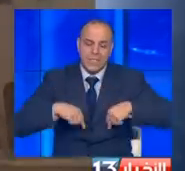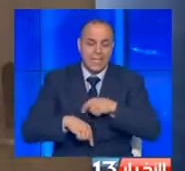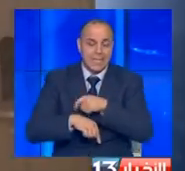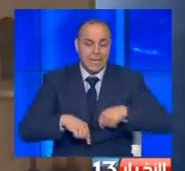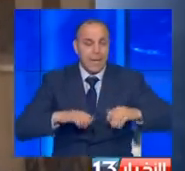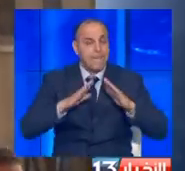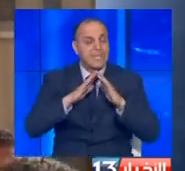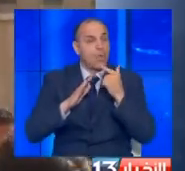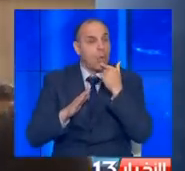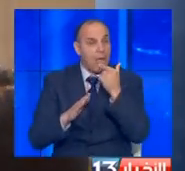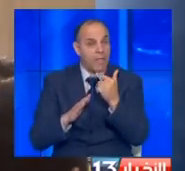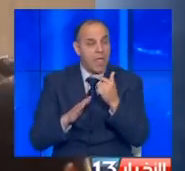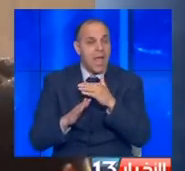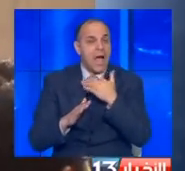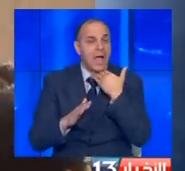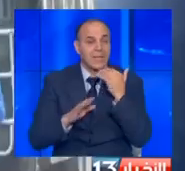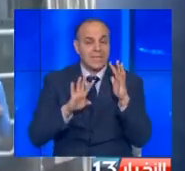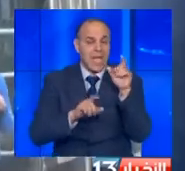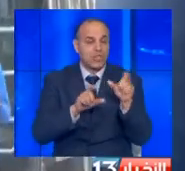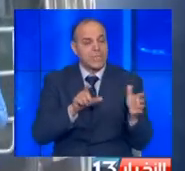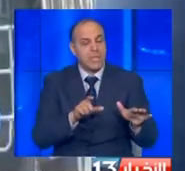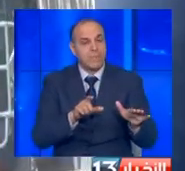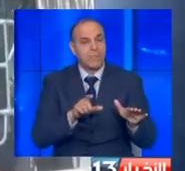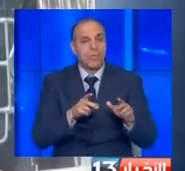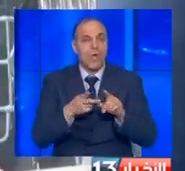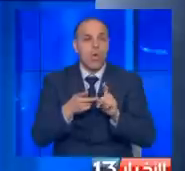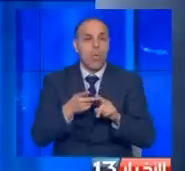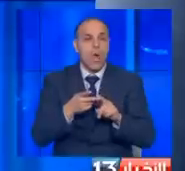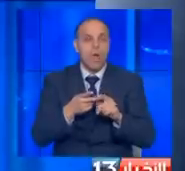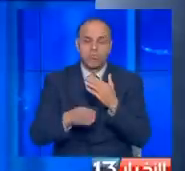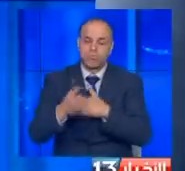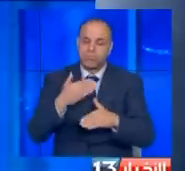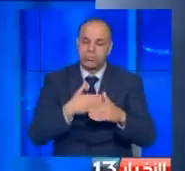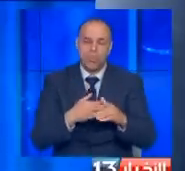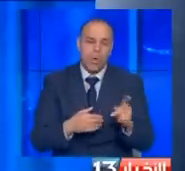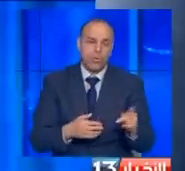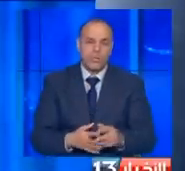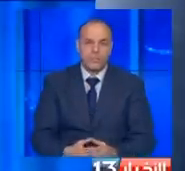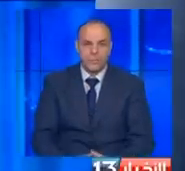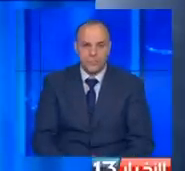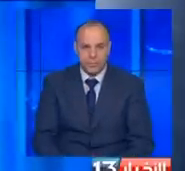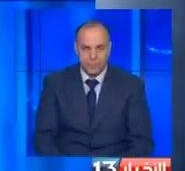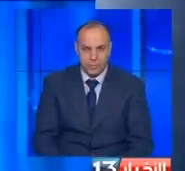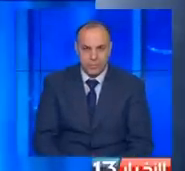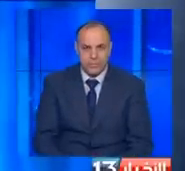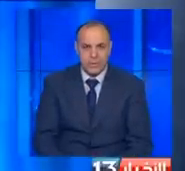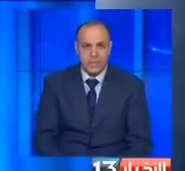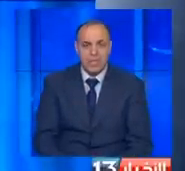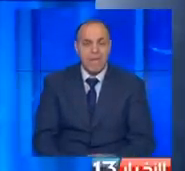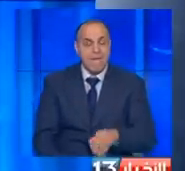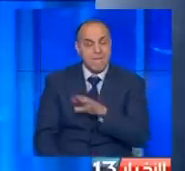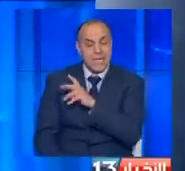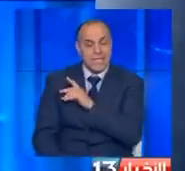المصريه بحياه تسعه اشخاص واصيب اخرين بجروح في الشان